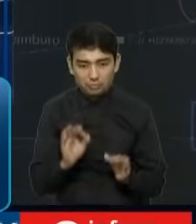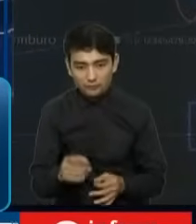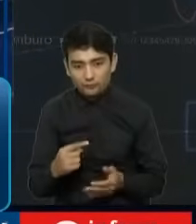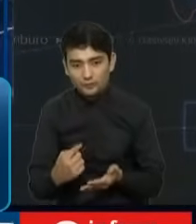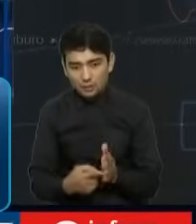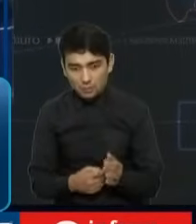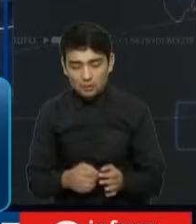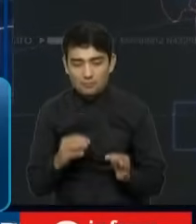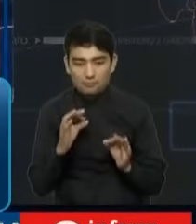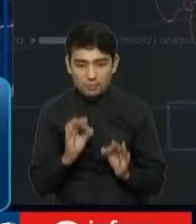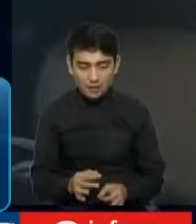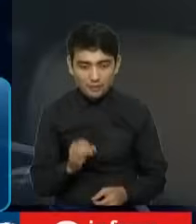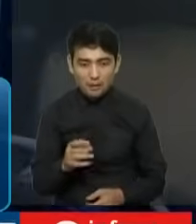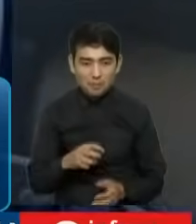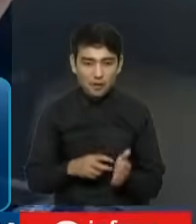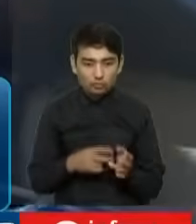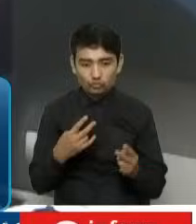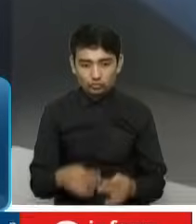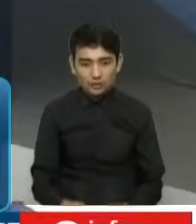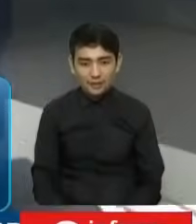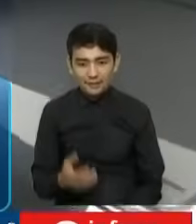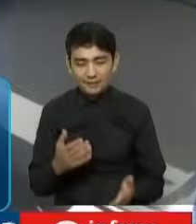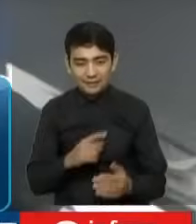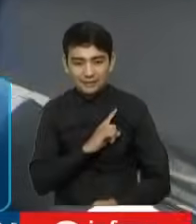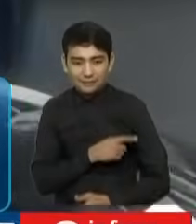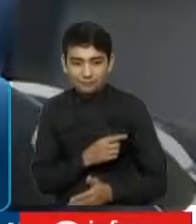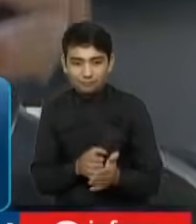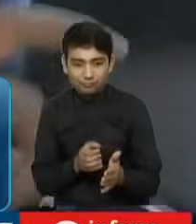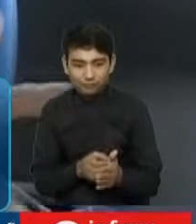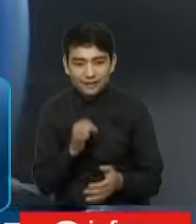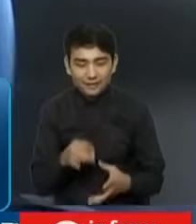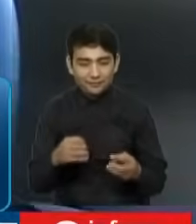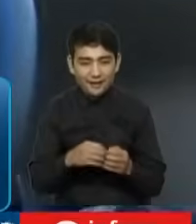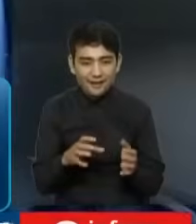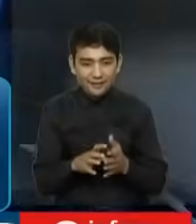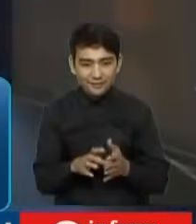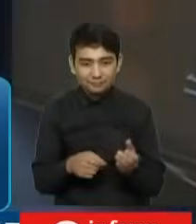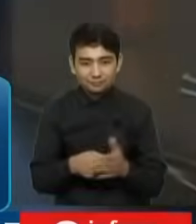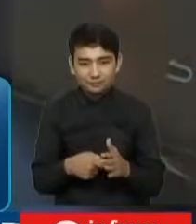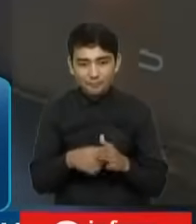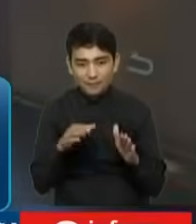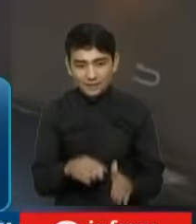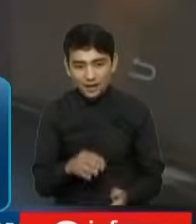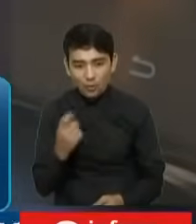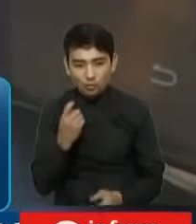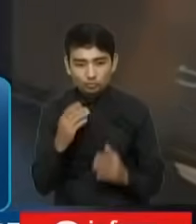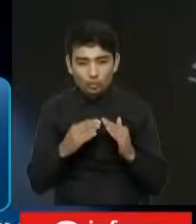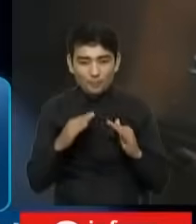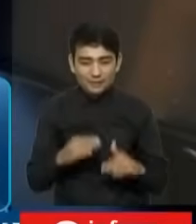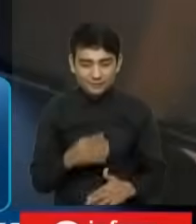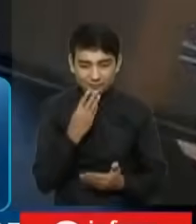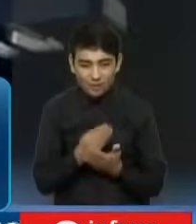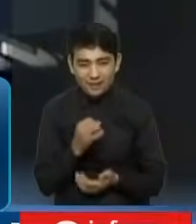ее адекватные, бояться тут не надо. В случае нехватки мощности для легализации электрозарядной станции в частных домах нужно обратиться